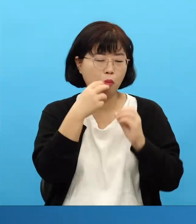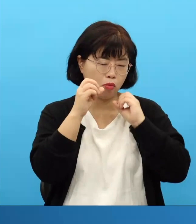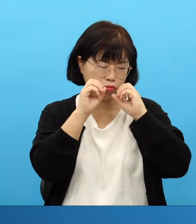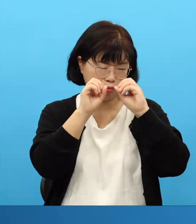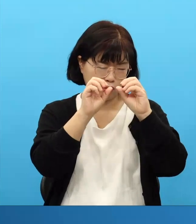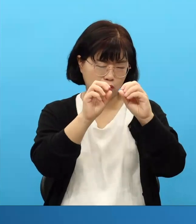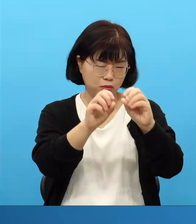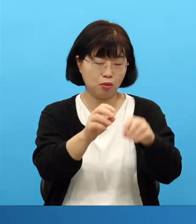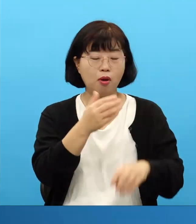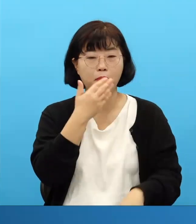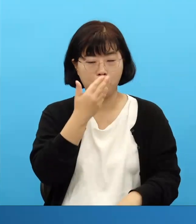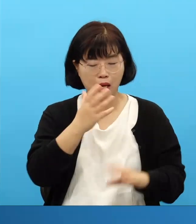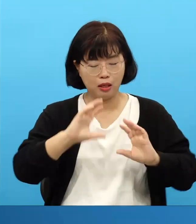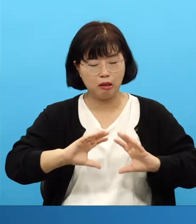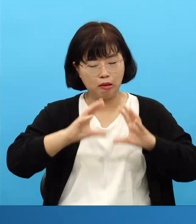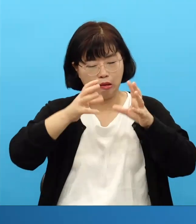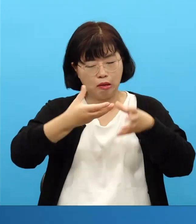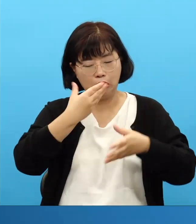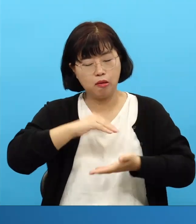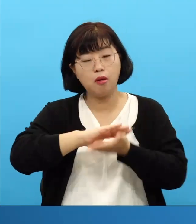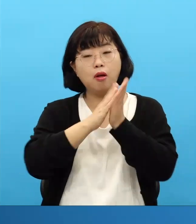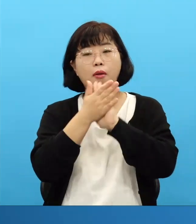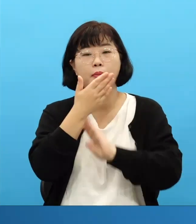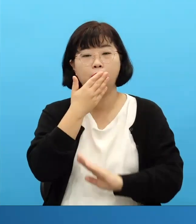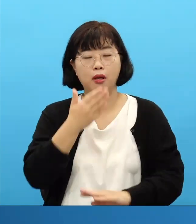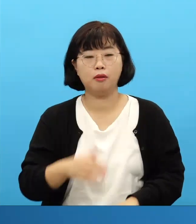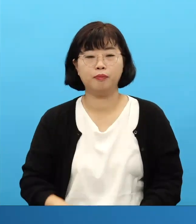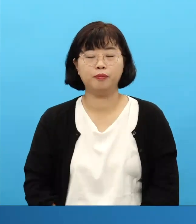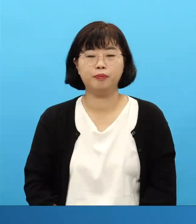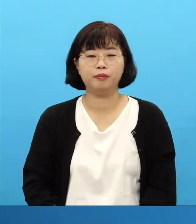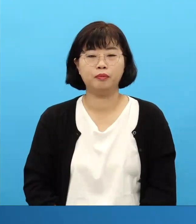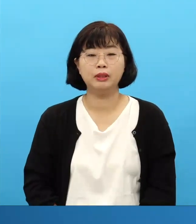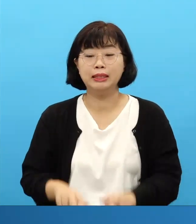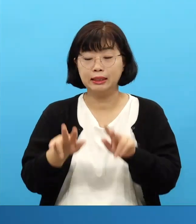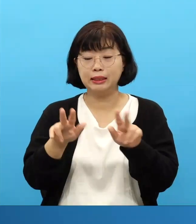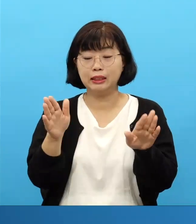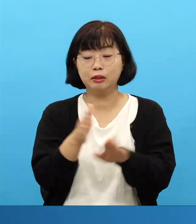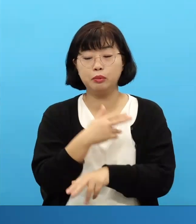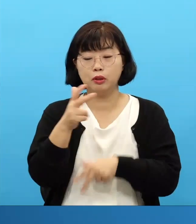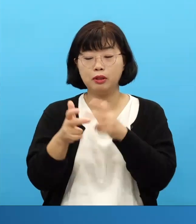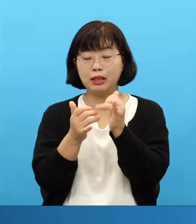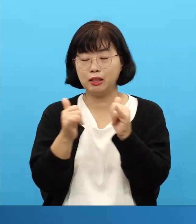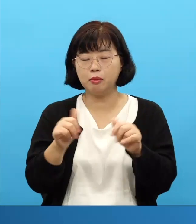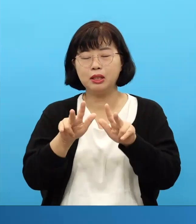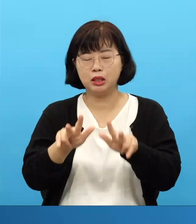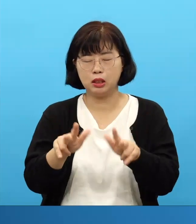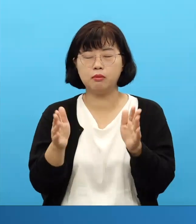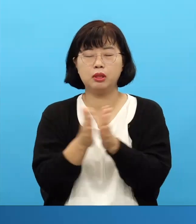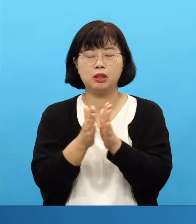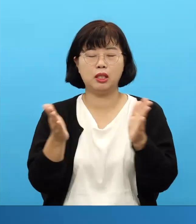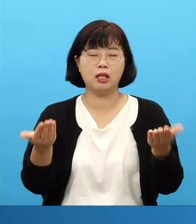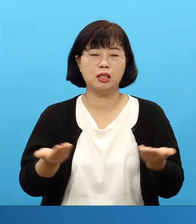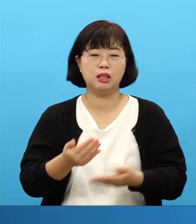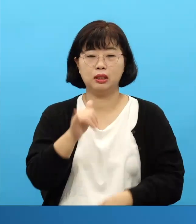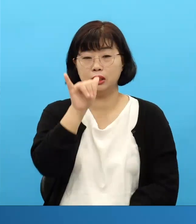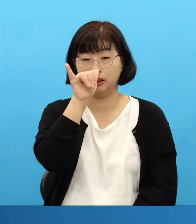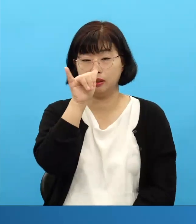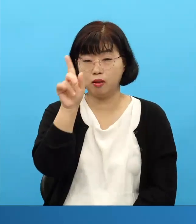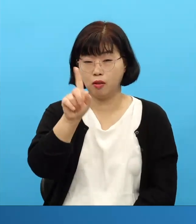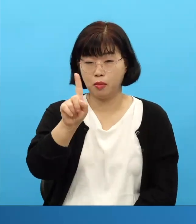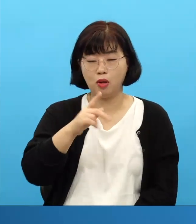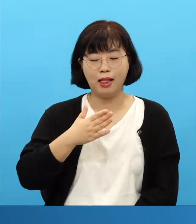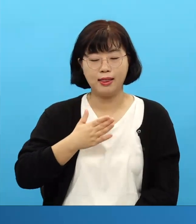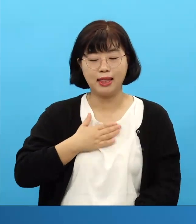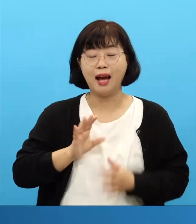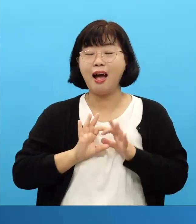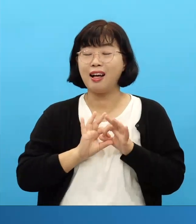모든 산업인들은 지금부터 시작하세요. And so all of our business people start now. 여러분의 업이 절대 미래가 보이도록.